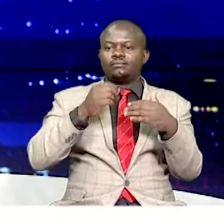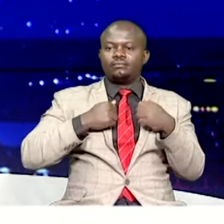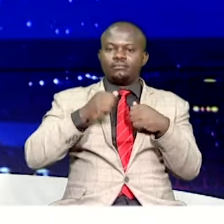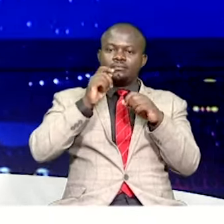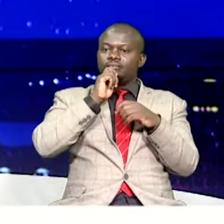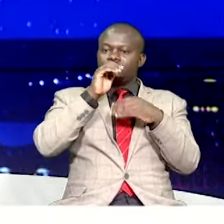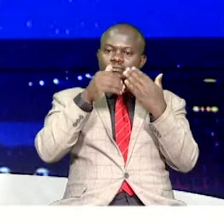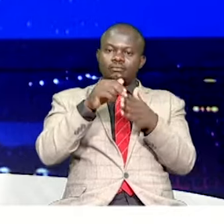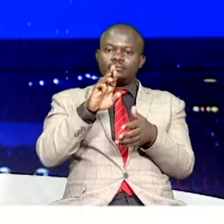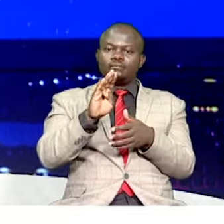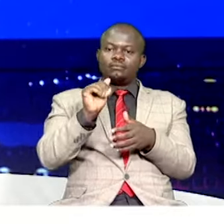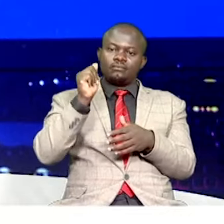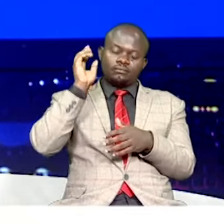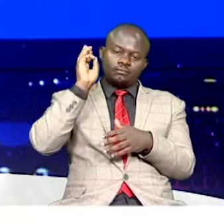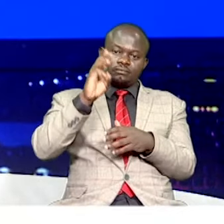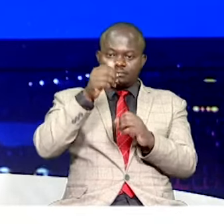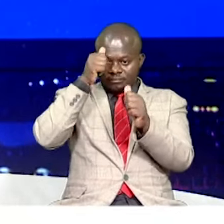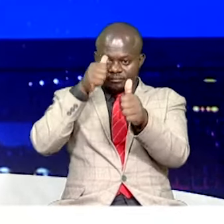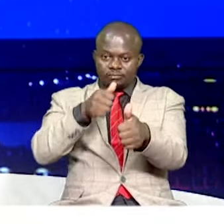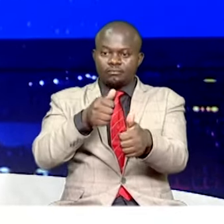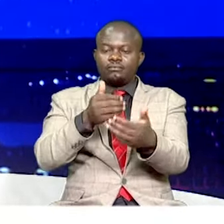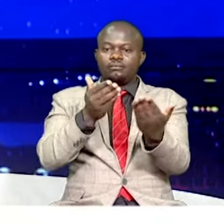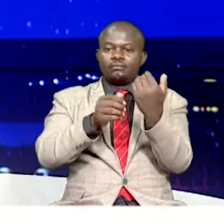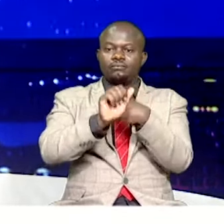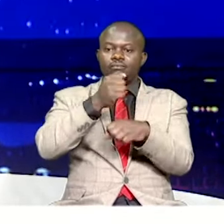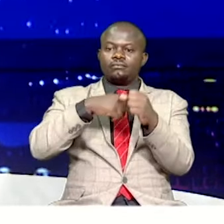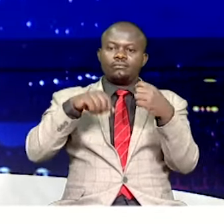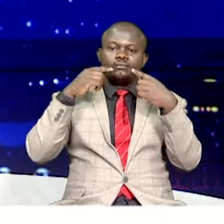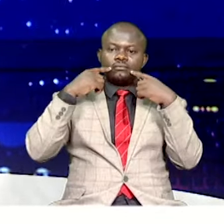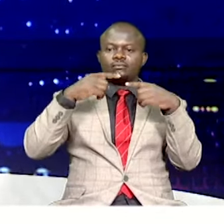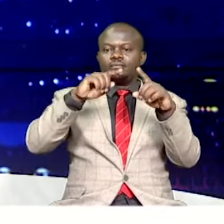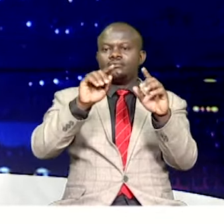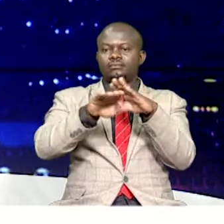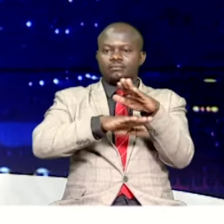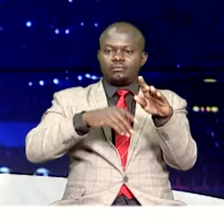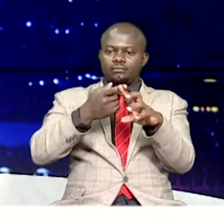n'ibitangazamakuru bya RBA, aho muza gukurikira live icyo gikorwa cyo gutangaza